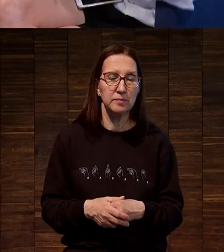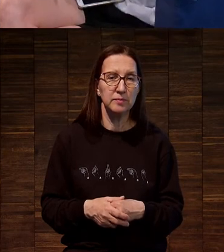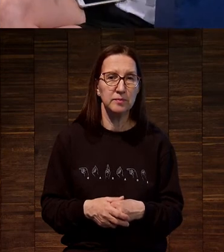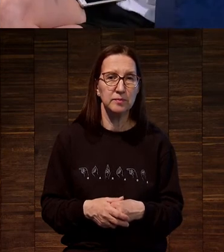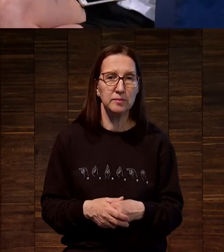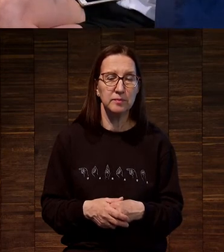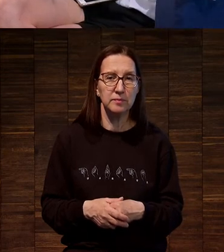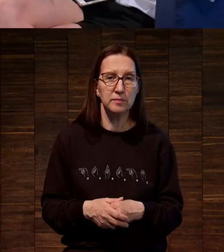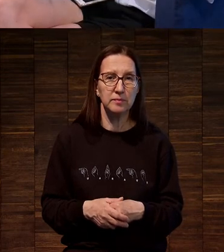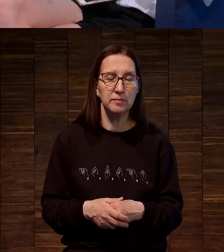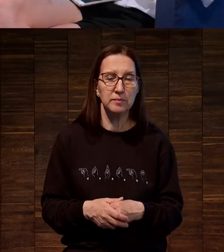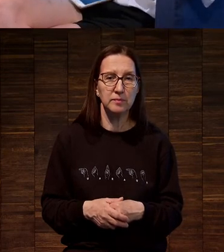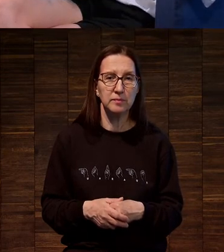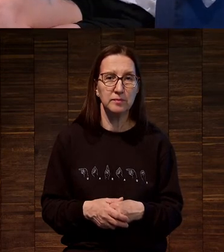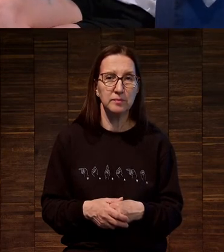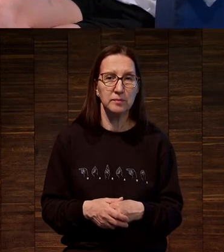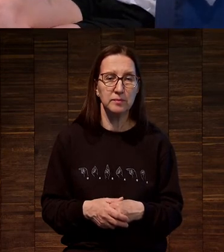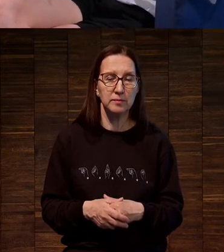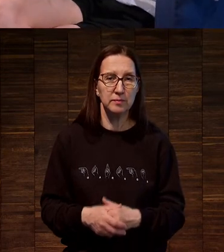Да-да, система искусства.